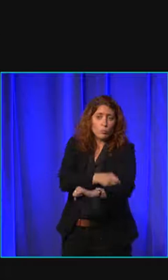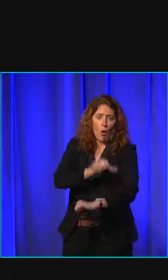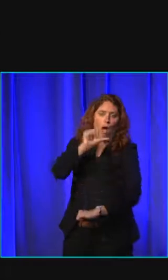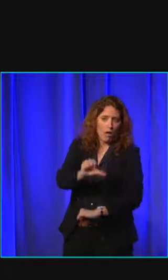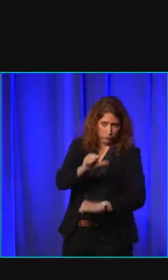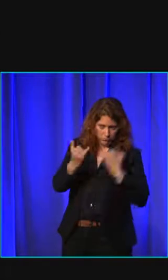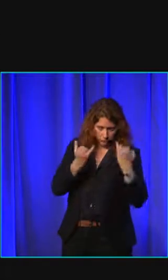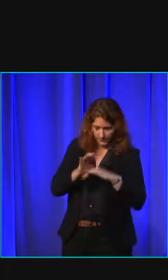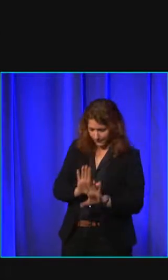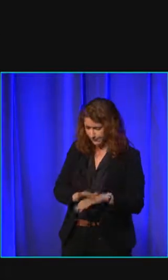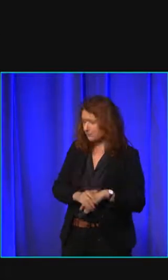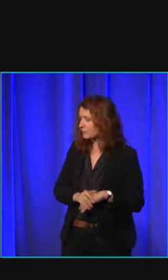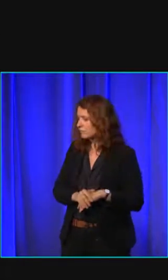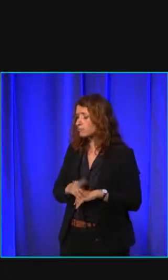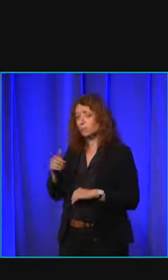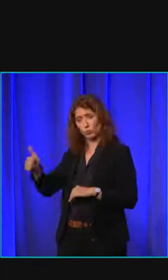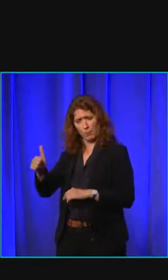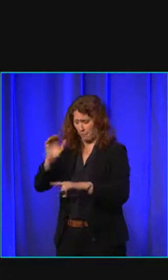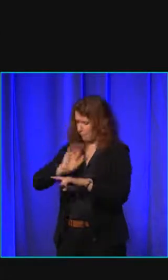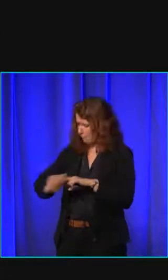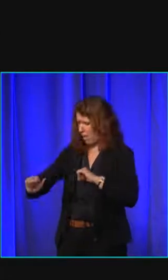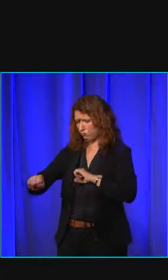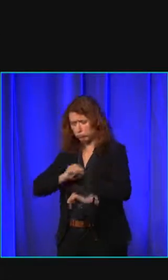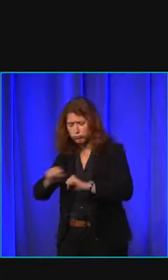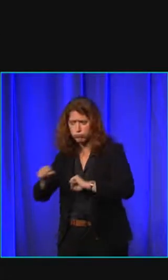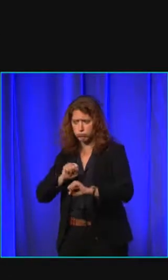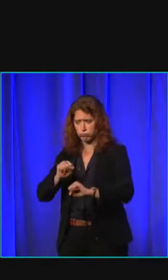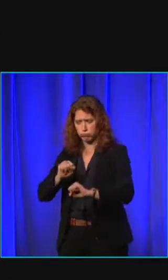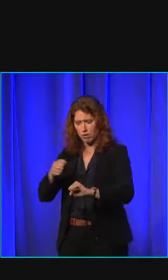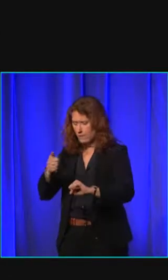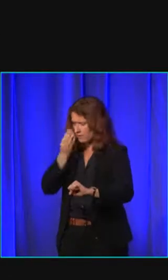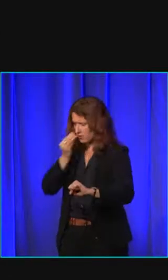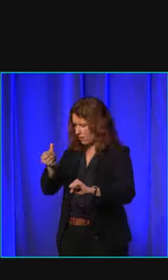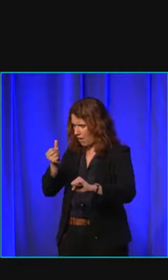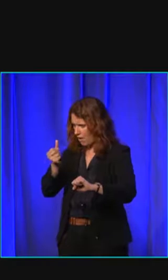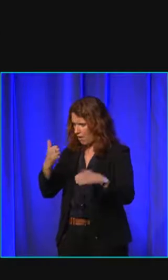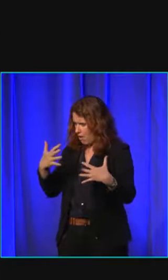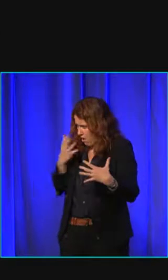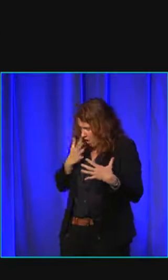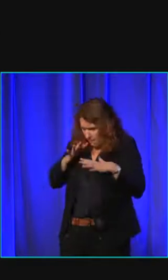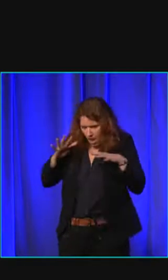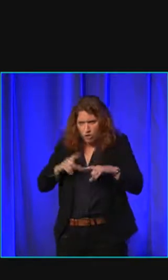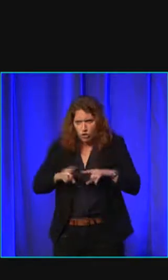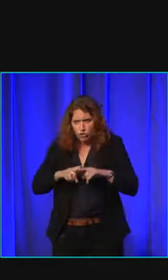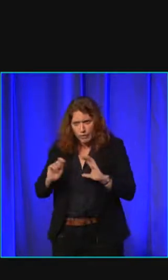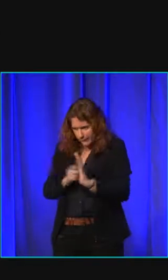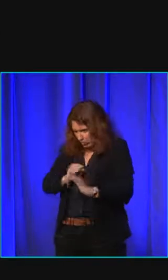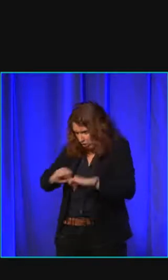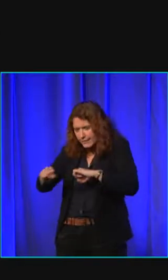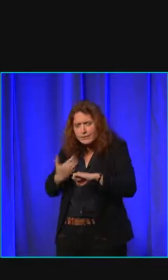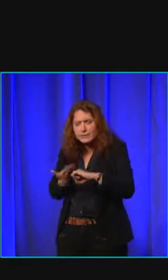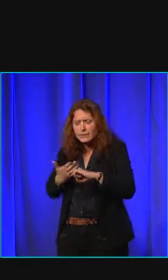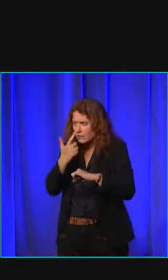geste sportif et en réalisant ce geste sportif, il ressent un certain nombre de sensations pendant la réalisation de ce